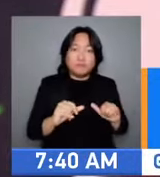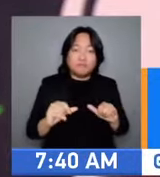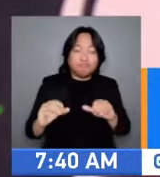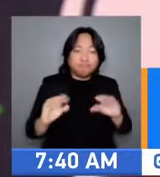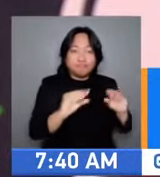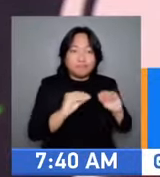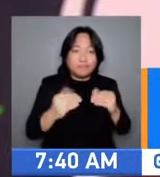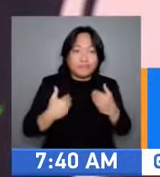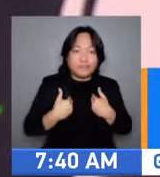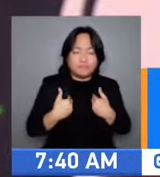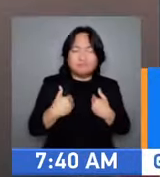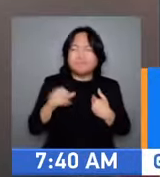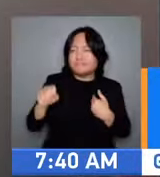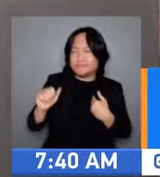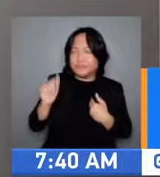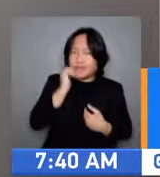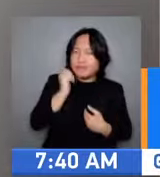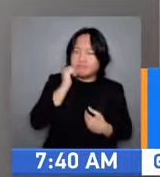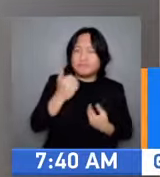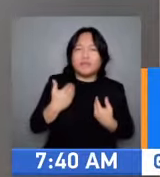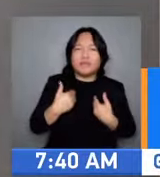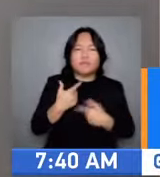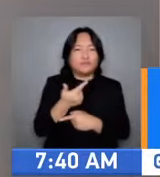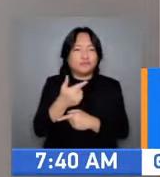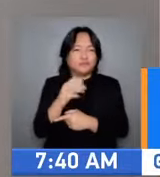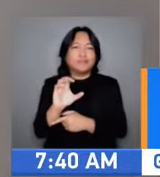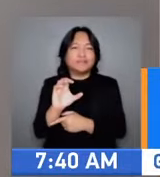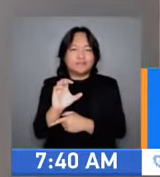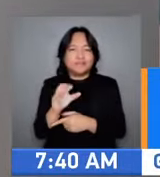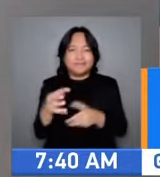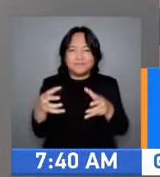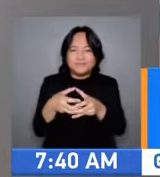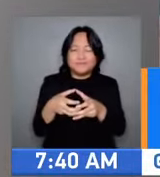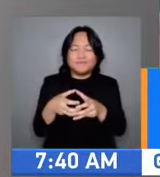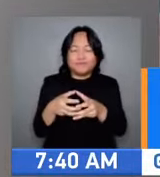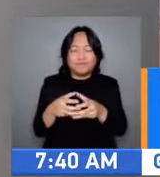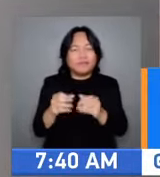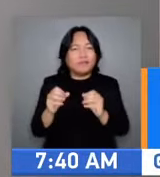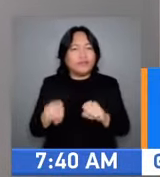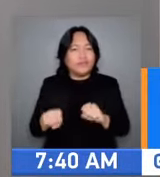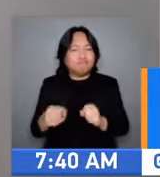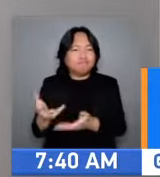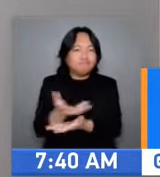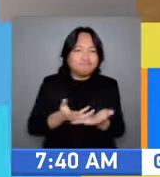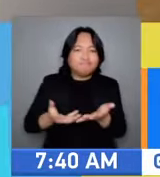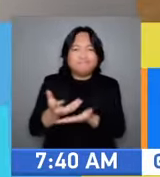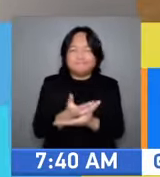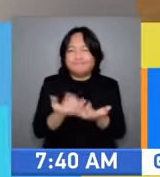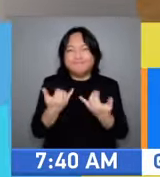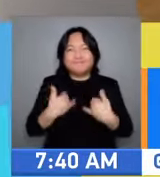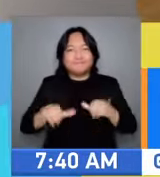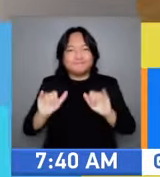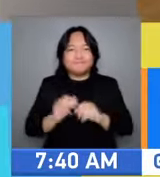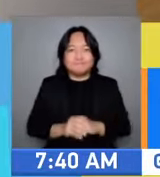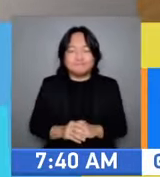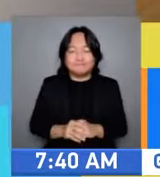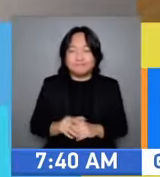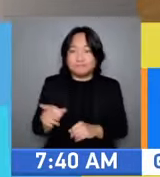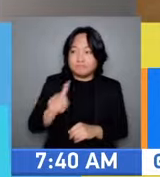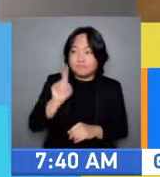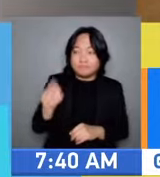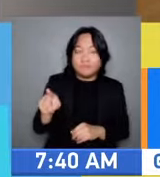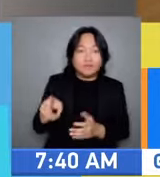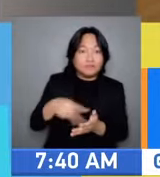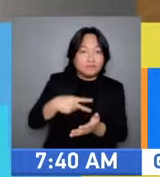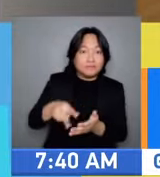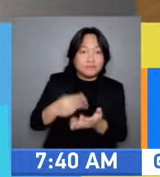chat. Because it's online now, di ba? Meron kami gano'n. Galing. Good morning. At sumasayo pa sila lahat? Oo. Bali sila Vogue, sina Jong,